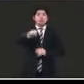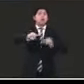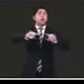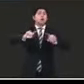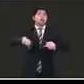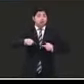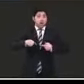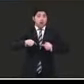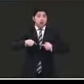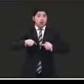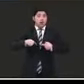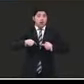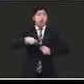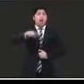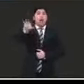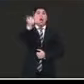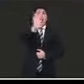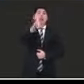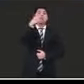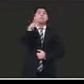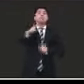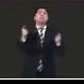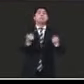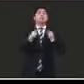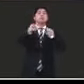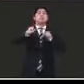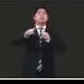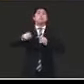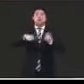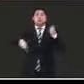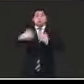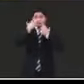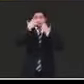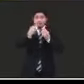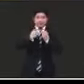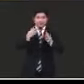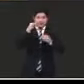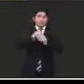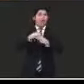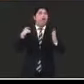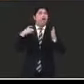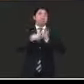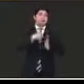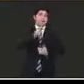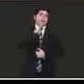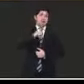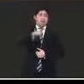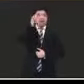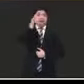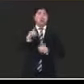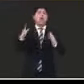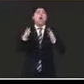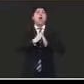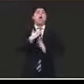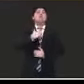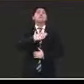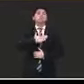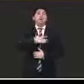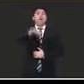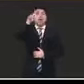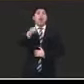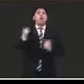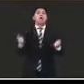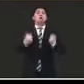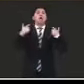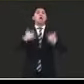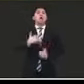arsa 50 bin iş yeri kazandırma amacını taşıyan ilk Evim ilk